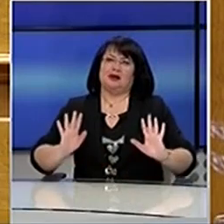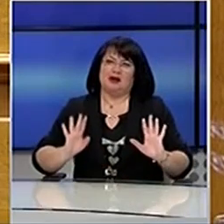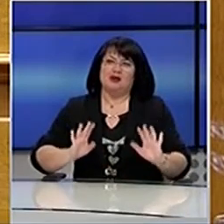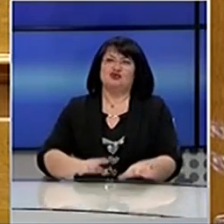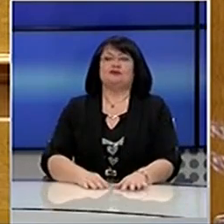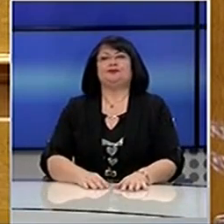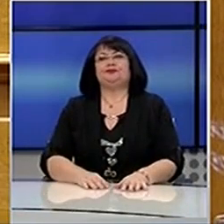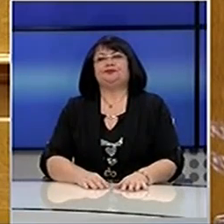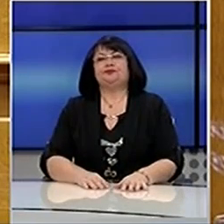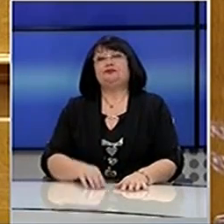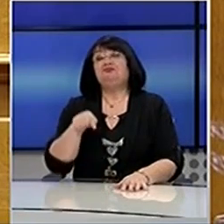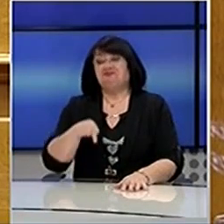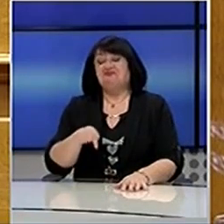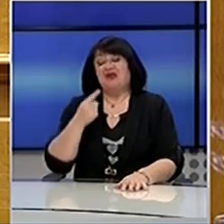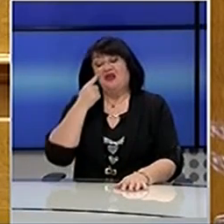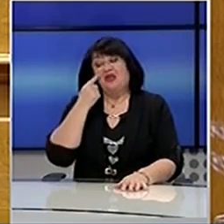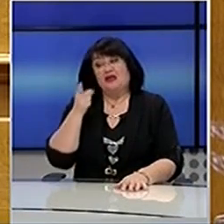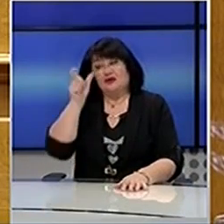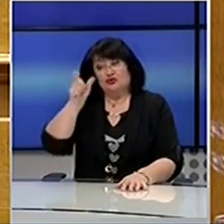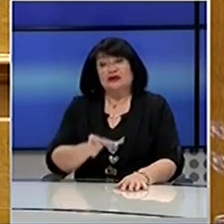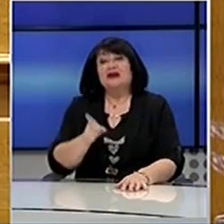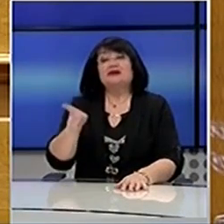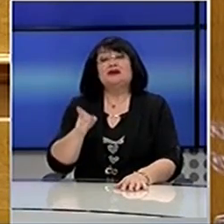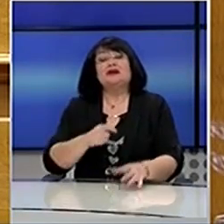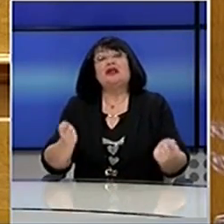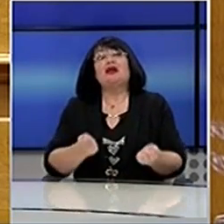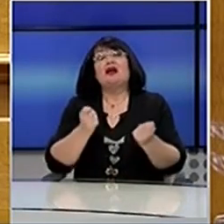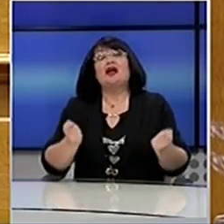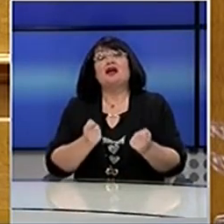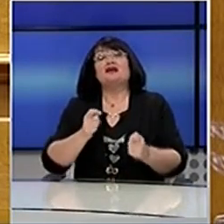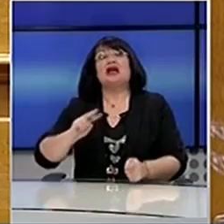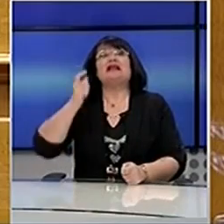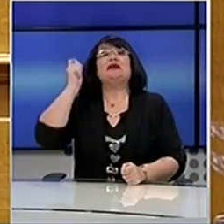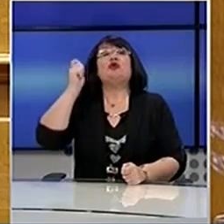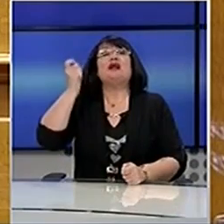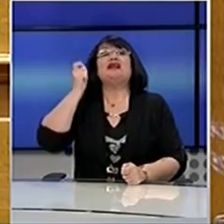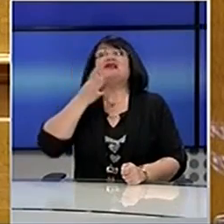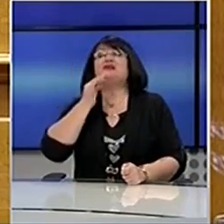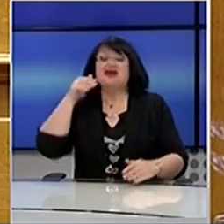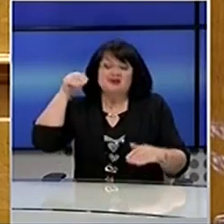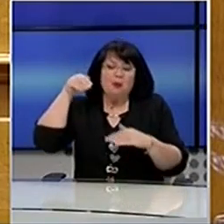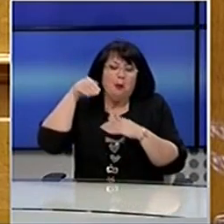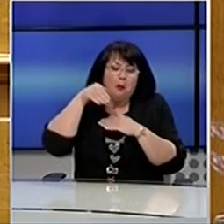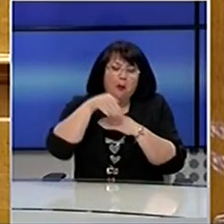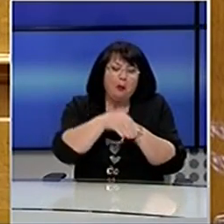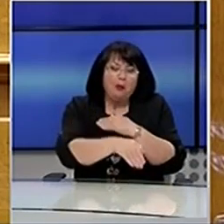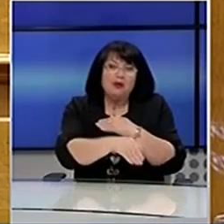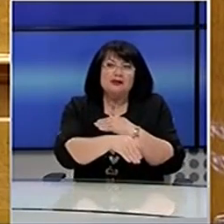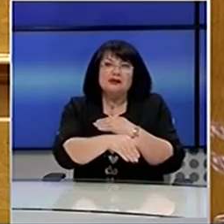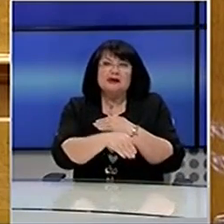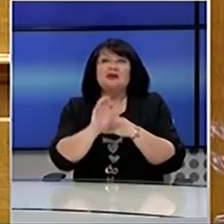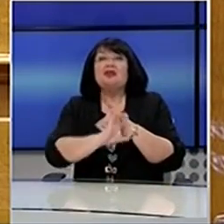μοιραία κατάληξη ενός αντιπολιτευτικού κατήφορου που δεν αναζητά λύσεις στα